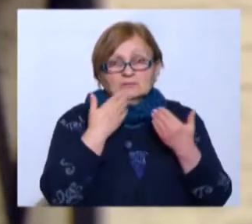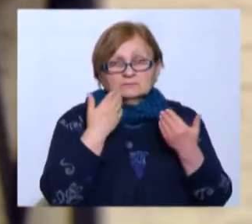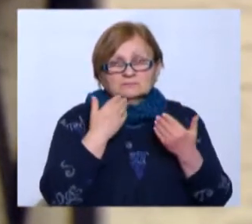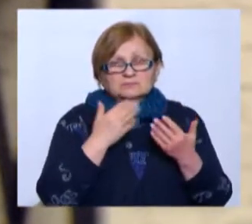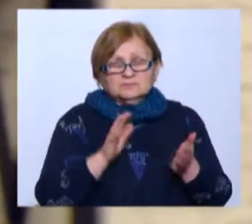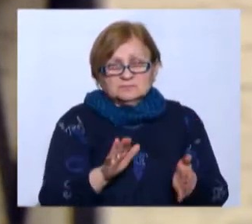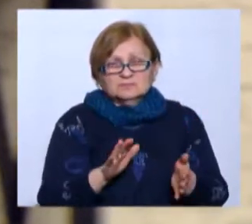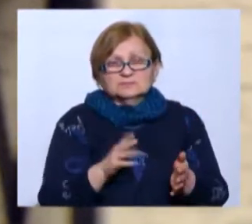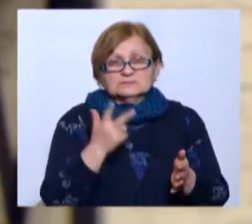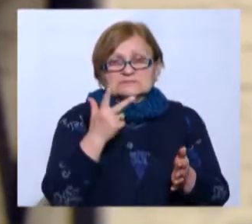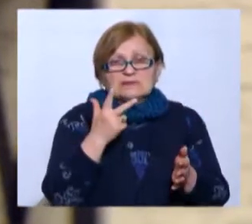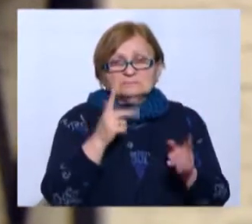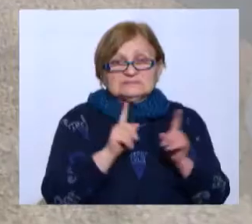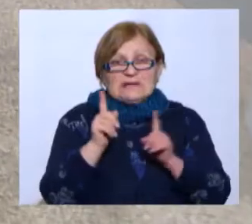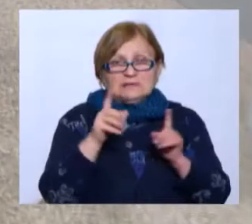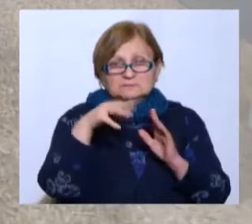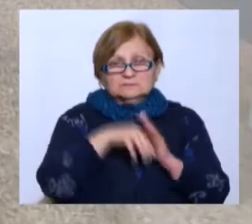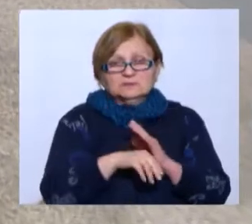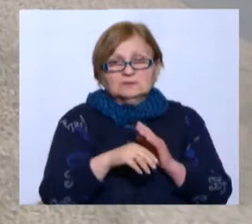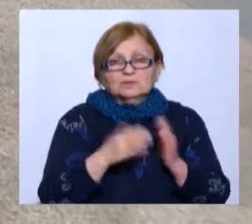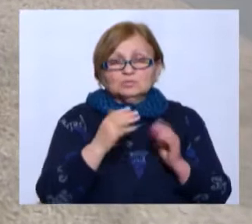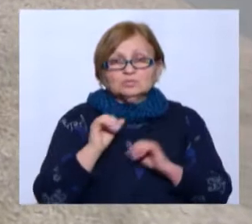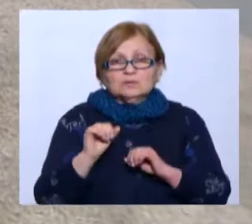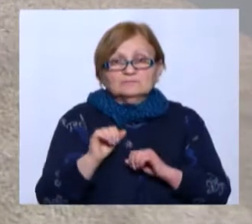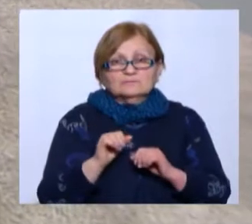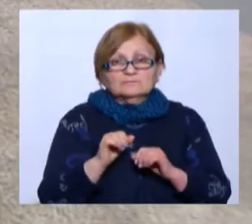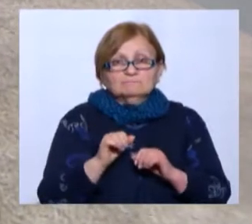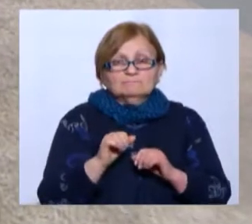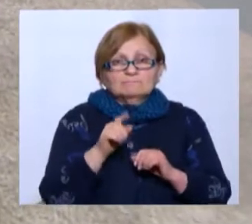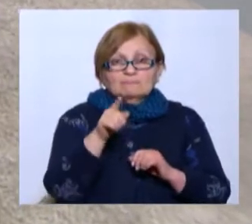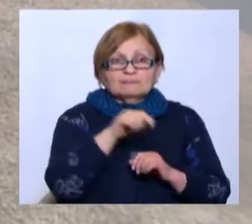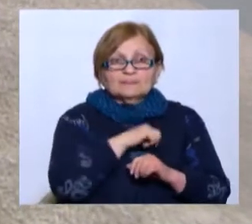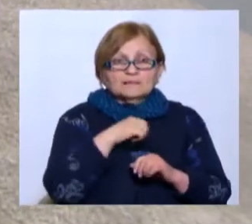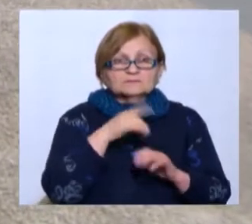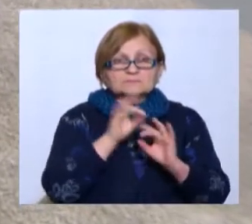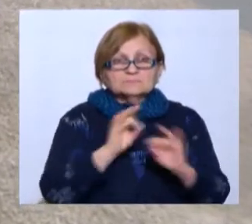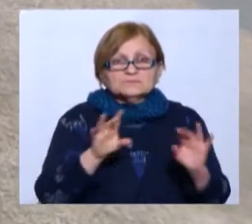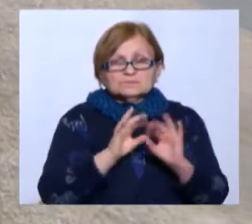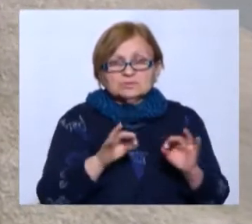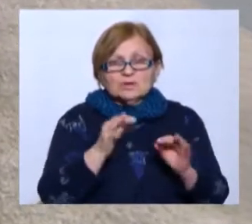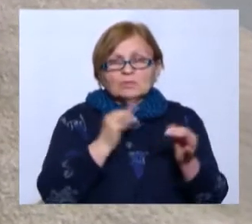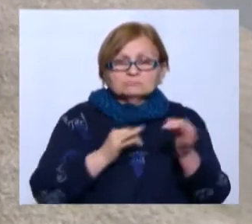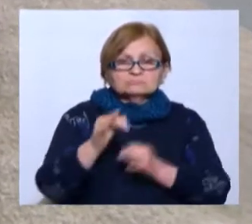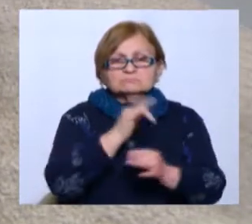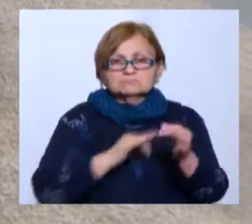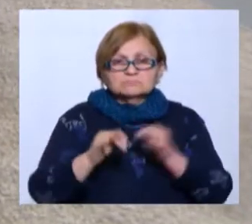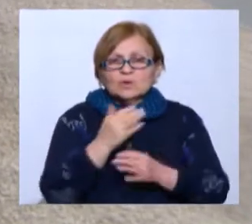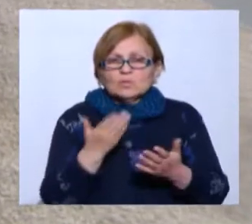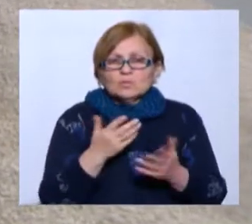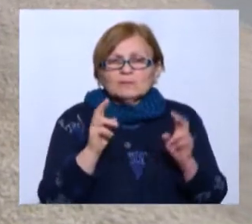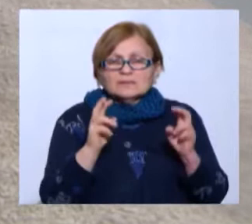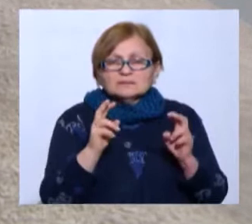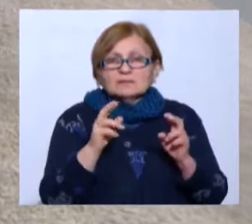სამწახნაგა თეზის გულისხმობ, თუ კი შემდგომ ეტაპებს დავიცავთ. განსაზღვრეთ თქვენი მსჯელობის საკითხი, აირჩიეთ ისეთი თემა, რაც